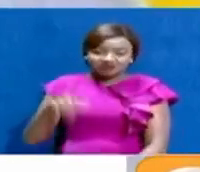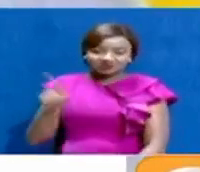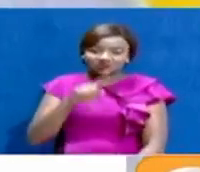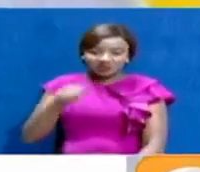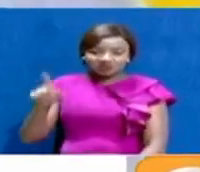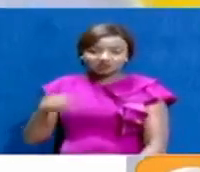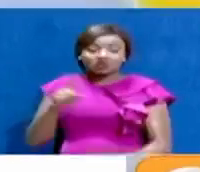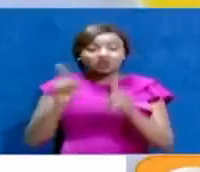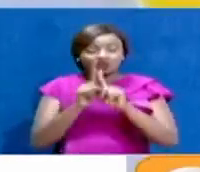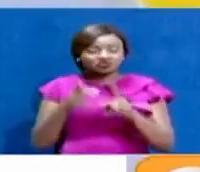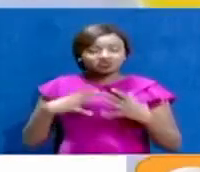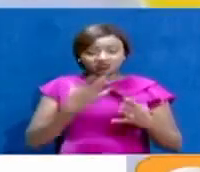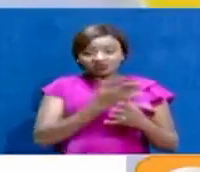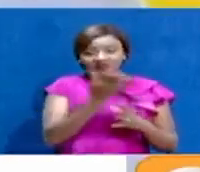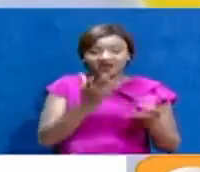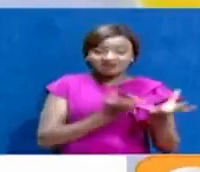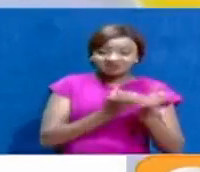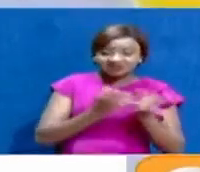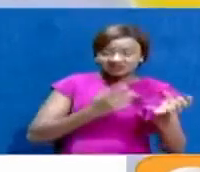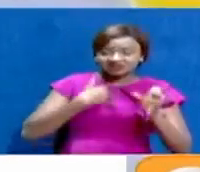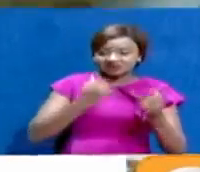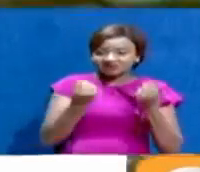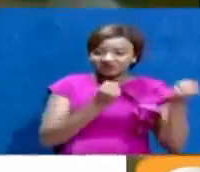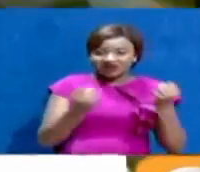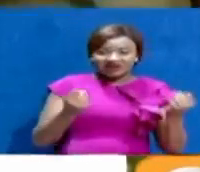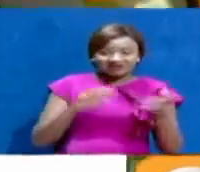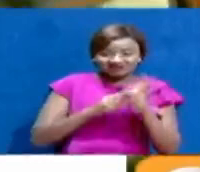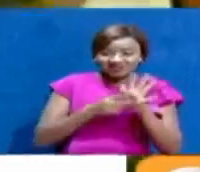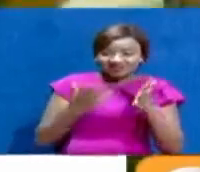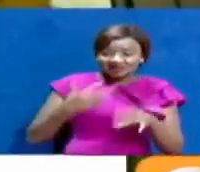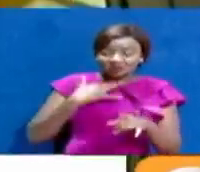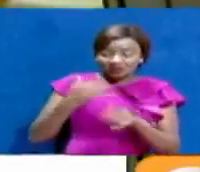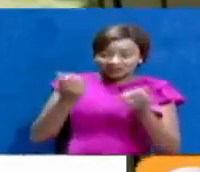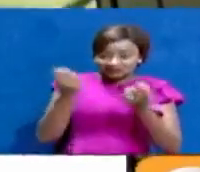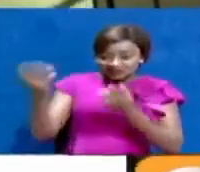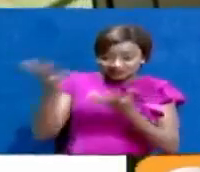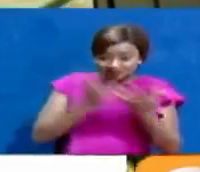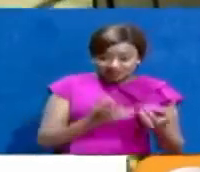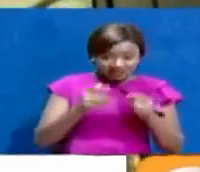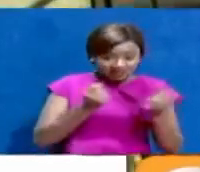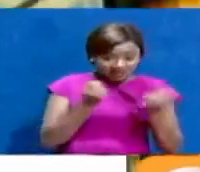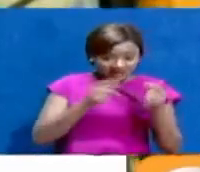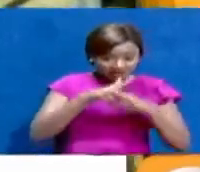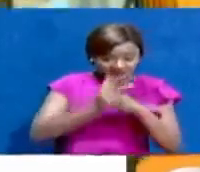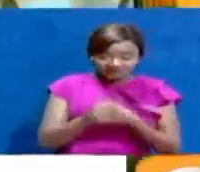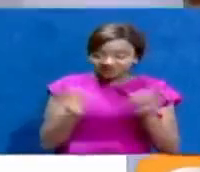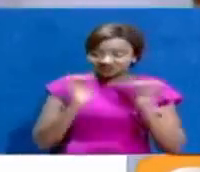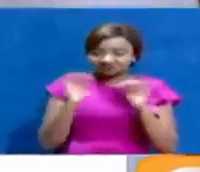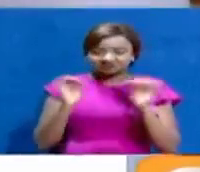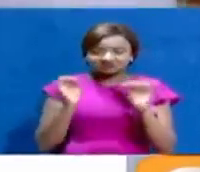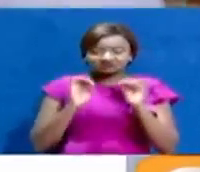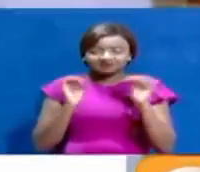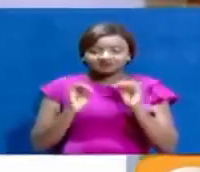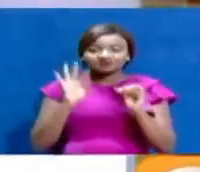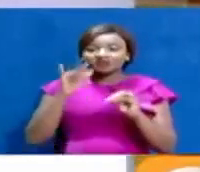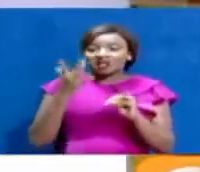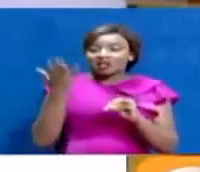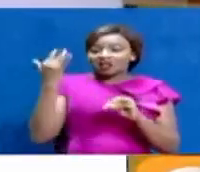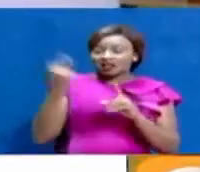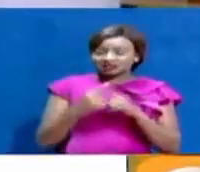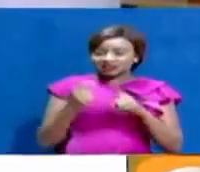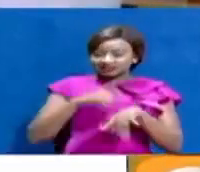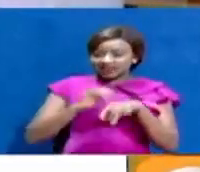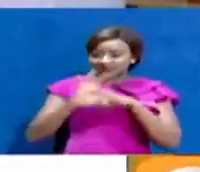with garages, people have just refused to bring their cars. Washira ananieleza kuwa mwaka jana baada ya kufungwa kwa kaunti ya